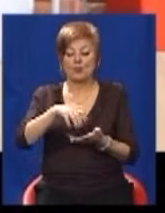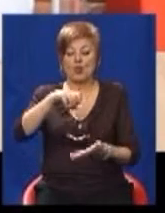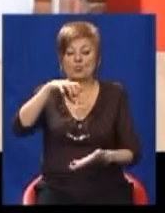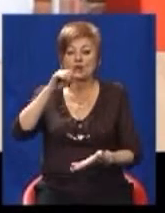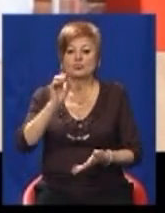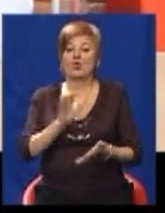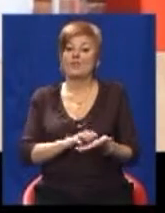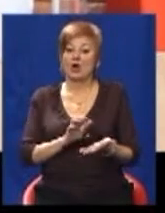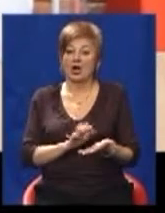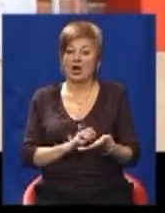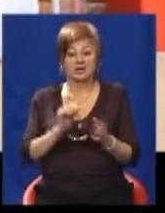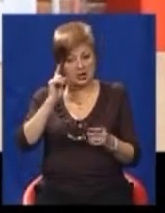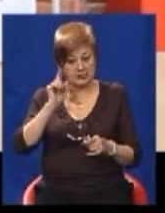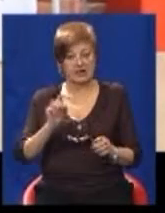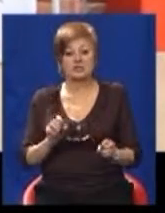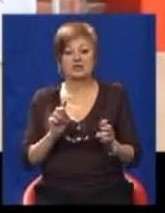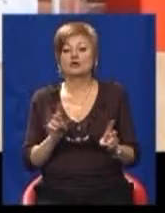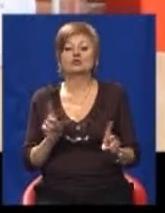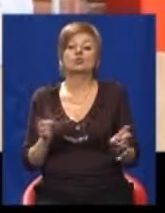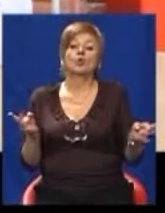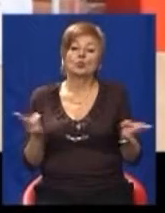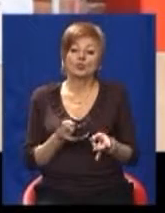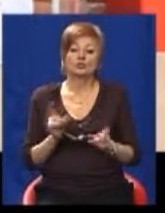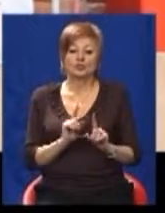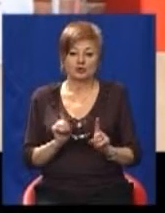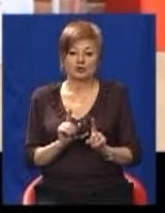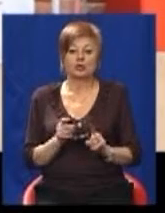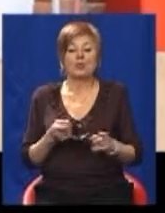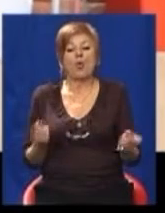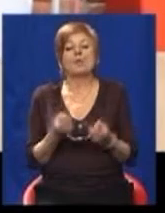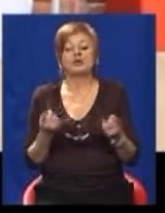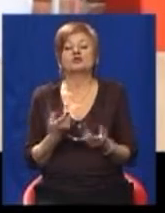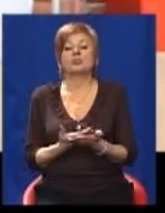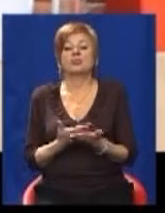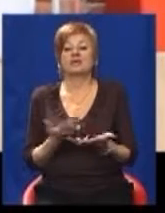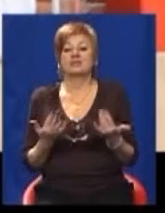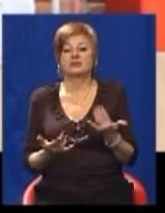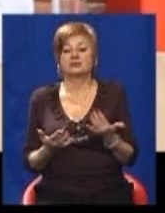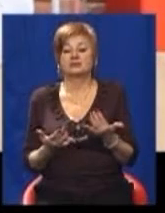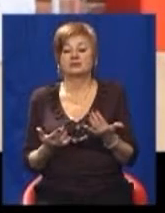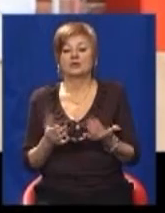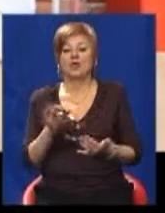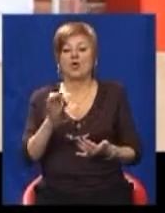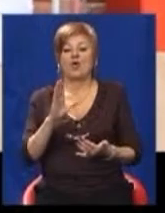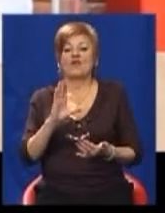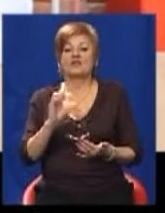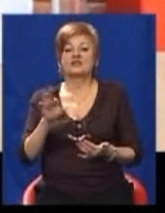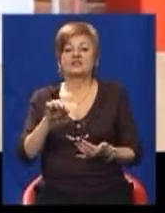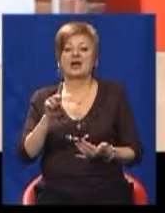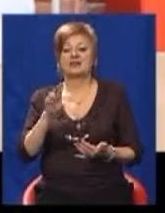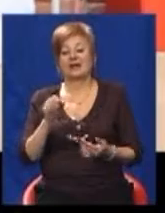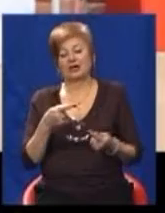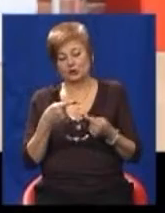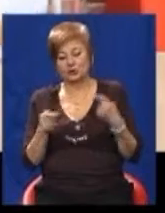кашу. Знаєте, як це? Що потрібно для того, щоб звичайну кашу зварити? Овсянка. Вівсянка або якась